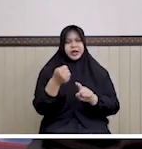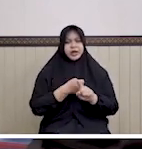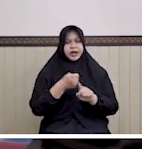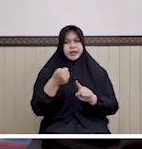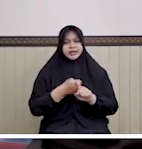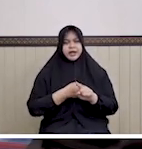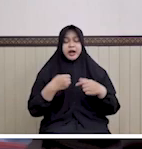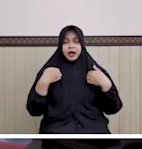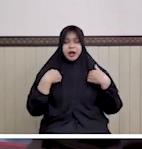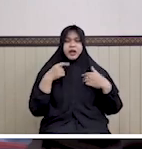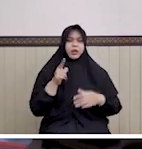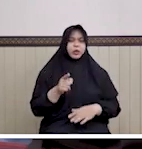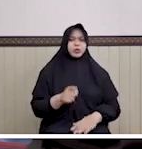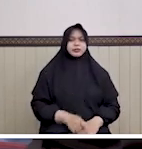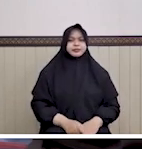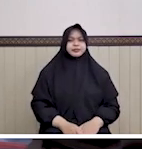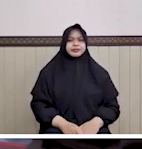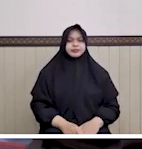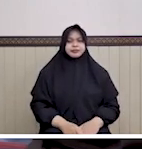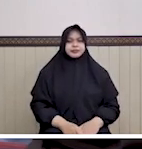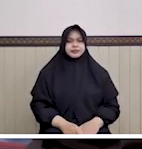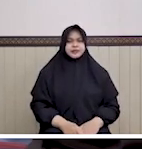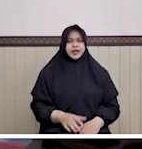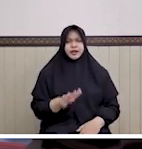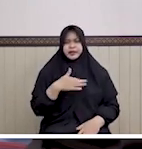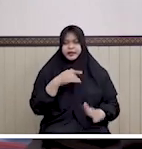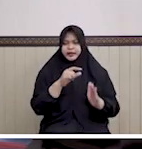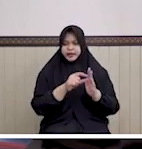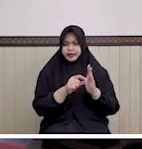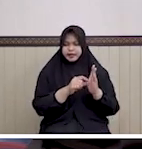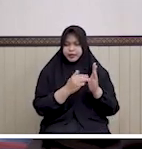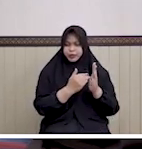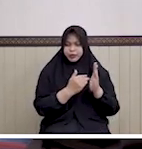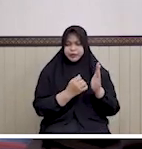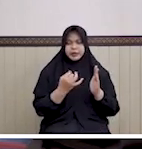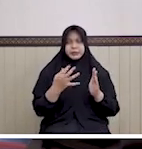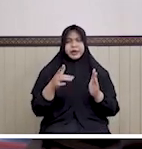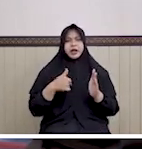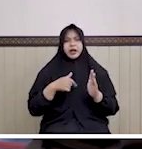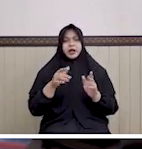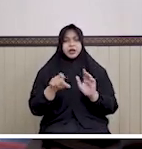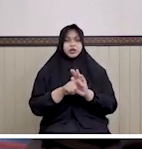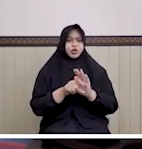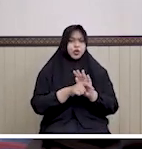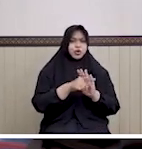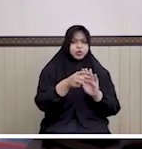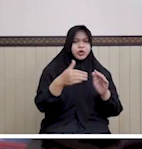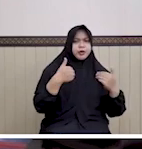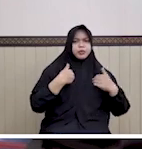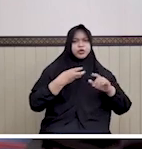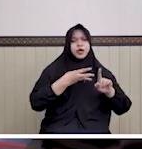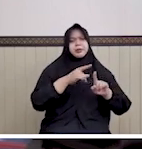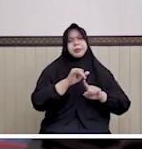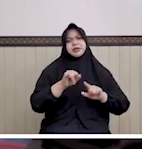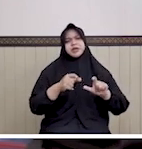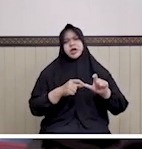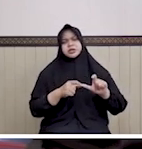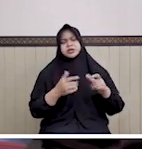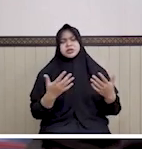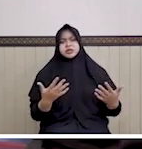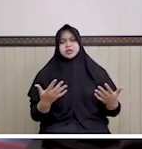ada itu di nomor berapa ya sen jadi misalnya Penjernihan ini sudah punya BPJS kok Bu